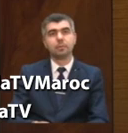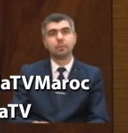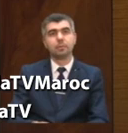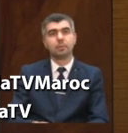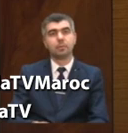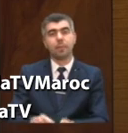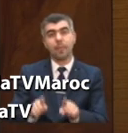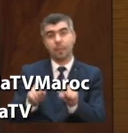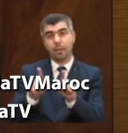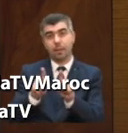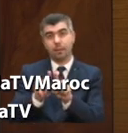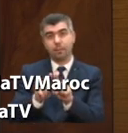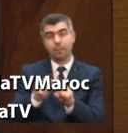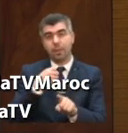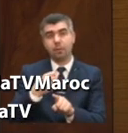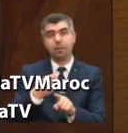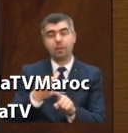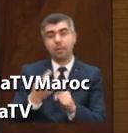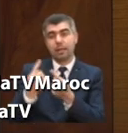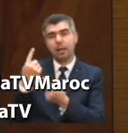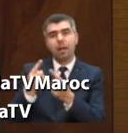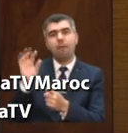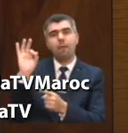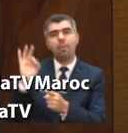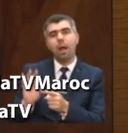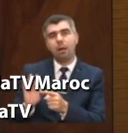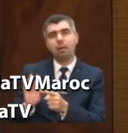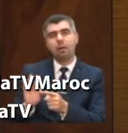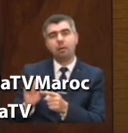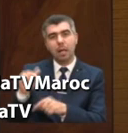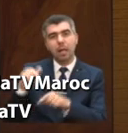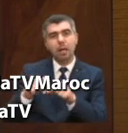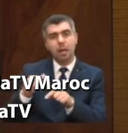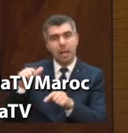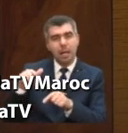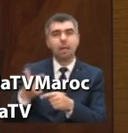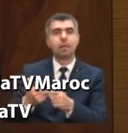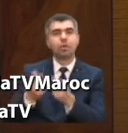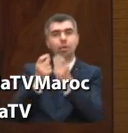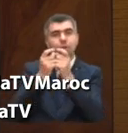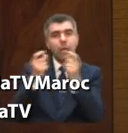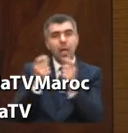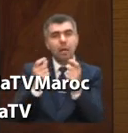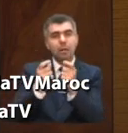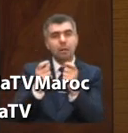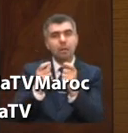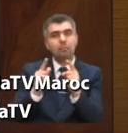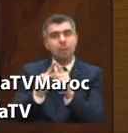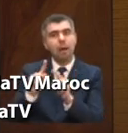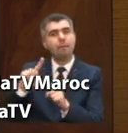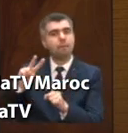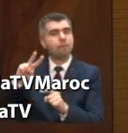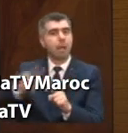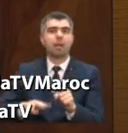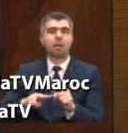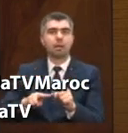من هذيك أن واحد النسبة على كل حال من هذيك المقاولات تصريحات ديالها تصريحات مطابقة للواقع،